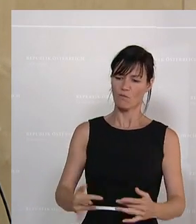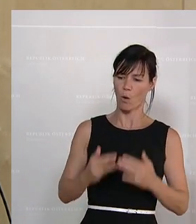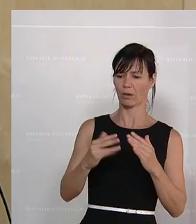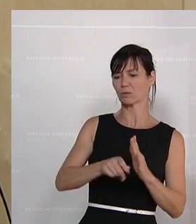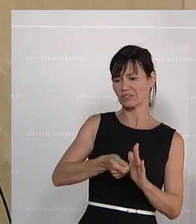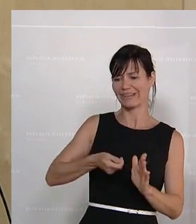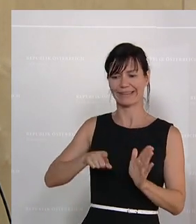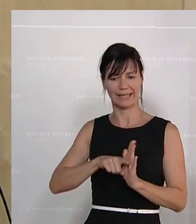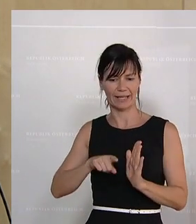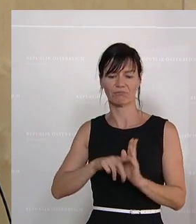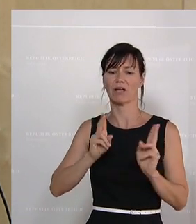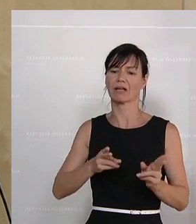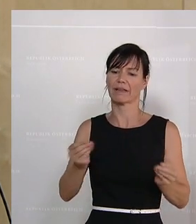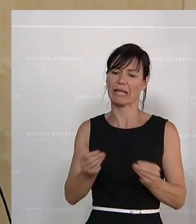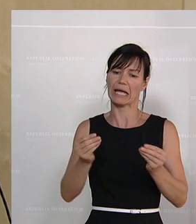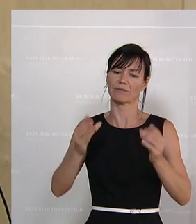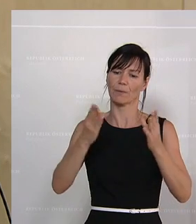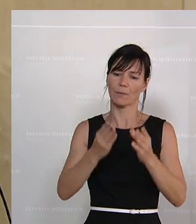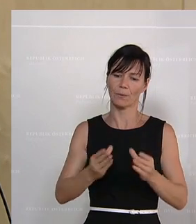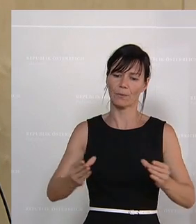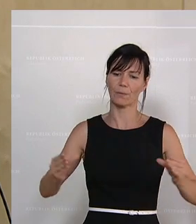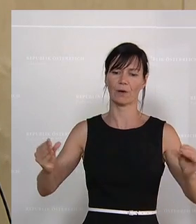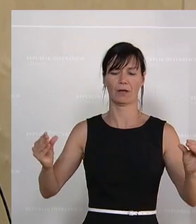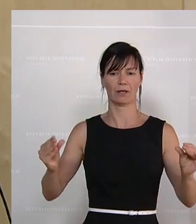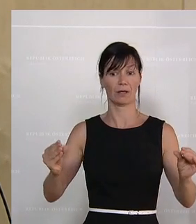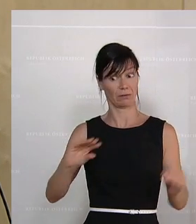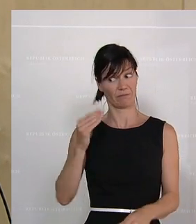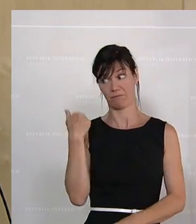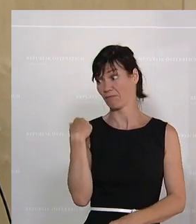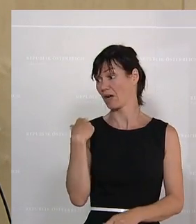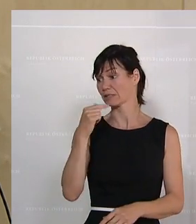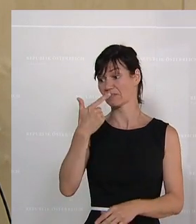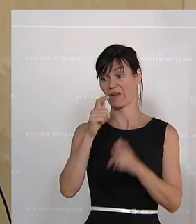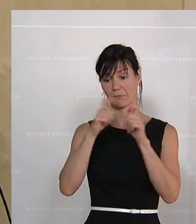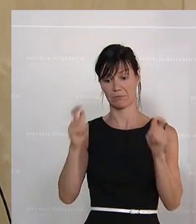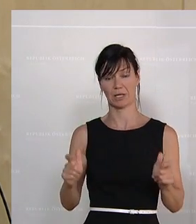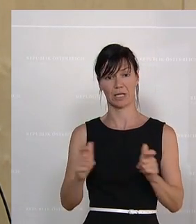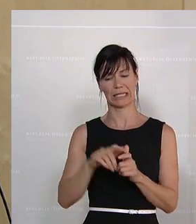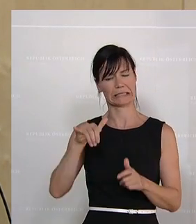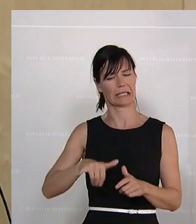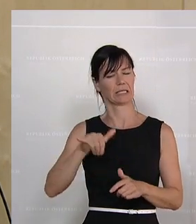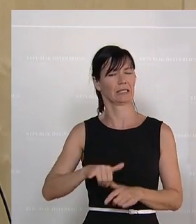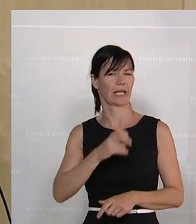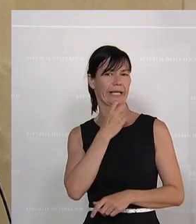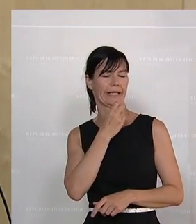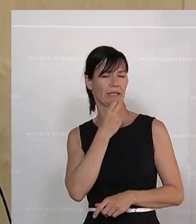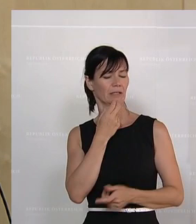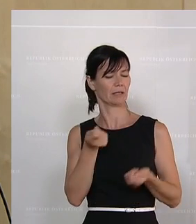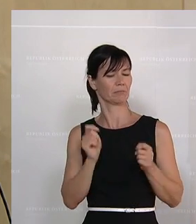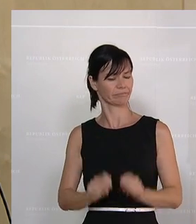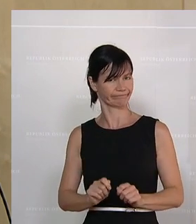auch entsprechend abzumildern das haben wir gemacht bereits mit zwei paketen im jänner das erste energiepaket beschlossen